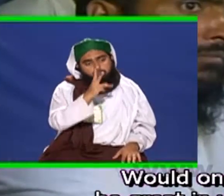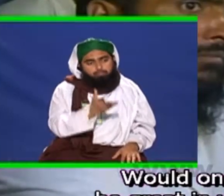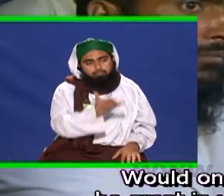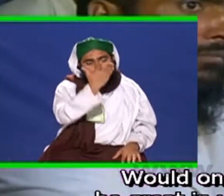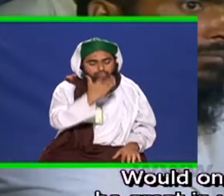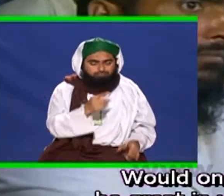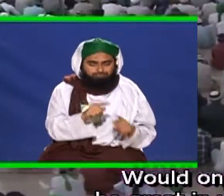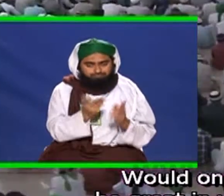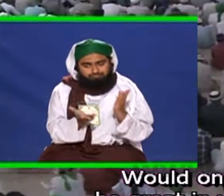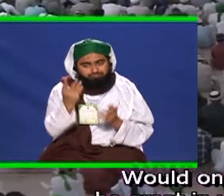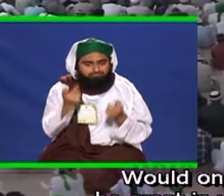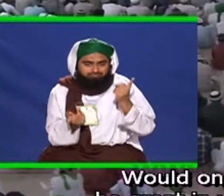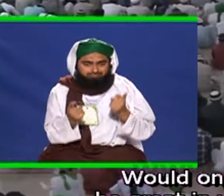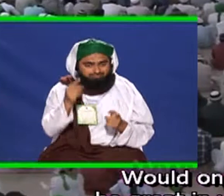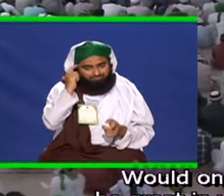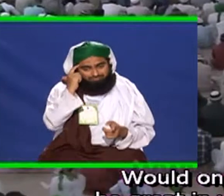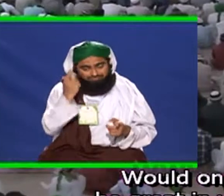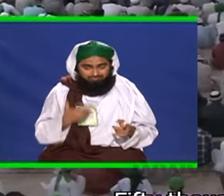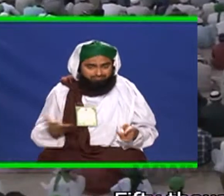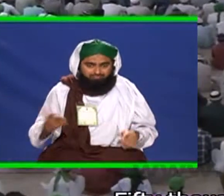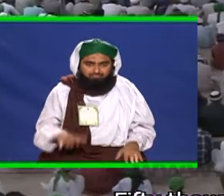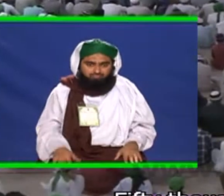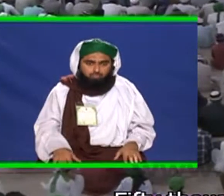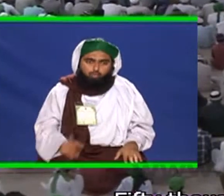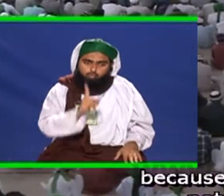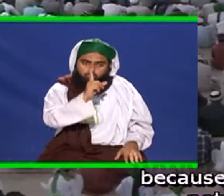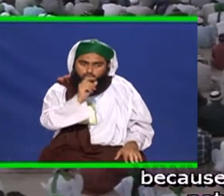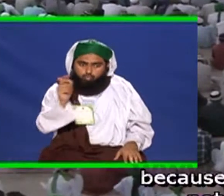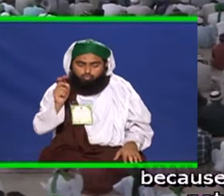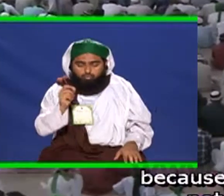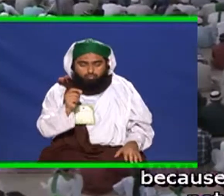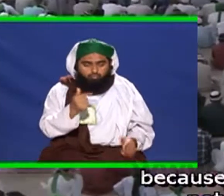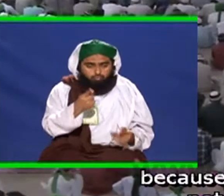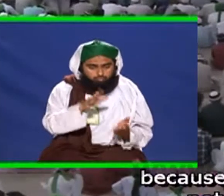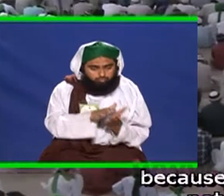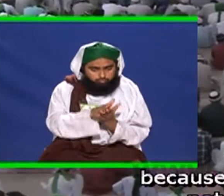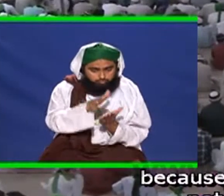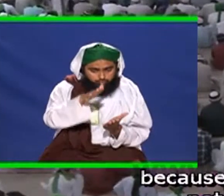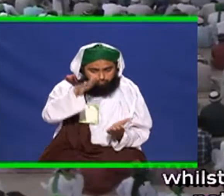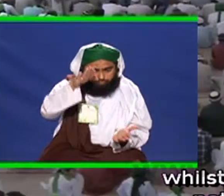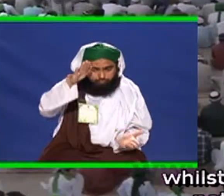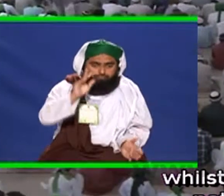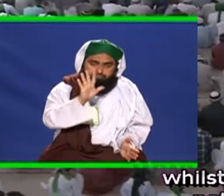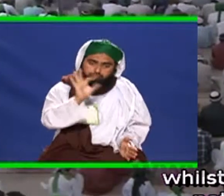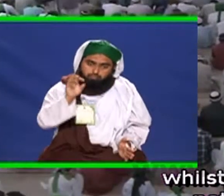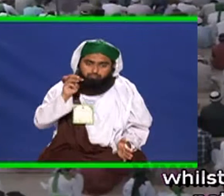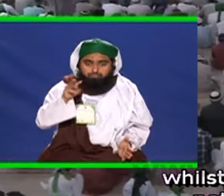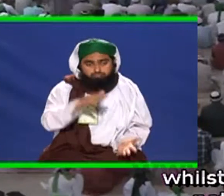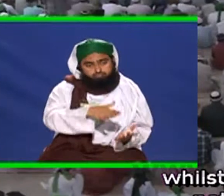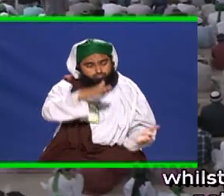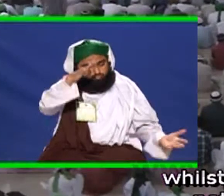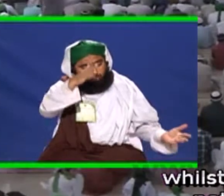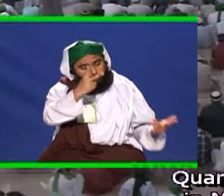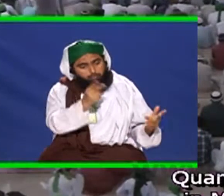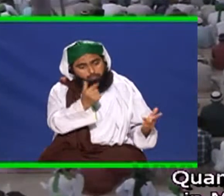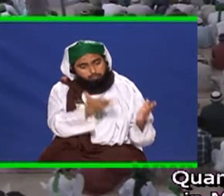نوٹ بڑھ گئے یا 50,000 نوٹ بڑھ گئے؟ 50,000 بڑھ گئے نا، کہ 100 کے ہیں 50,000 نوٹ اور 1 روپے کے لاکھ